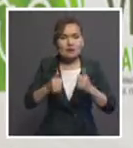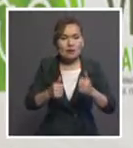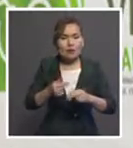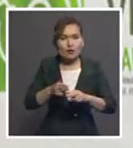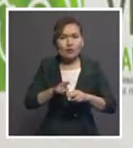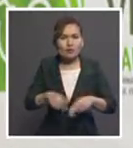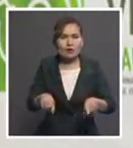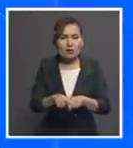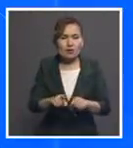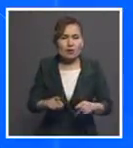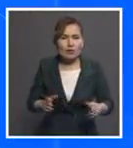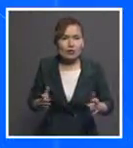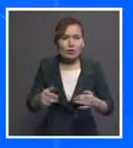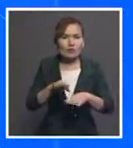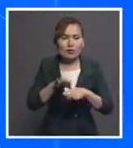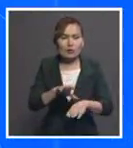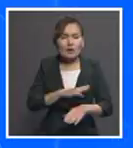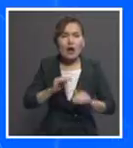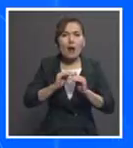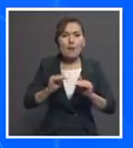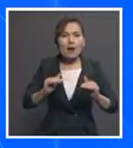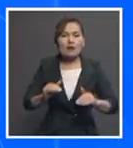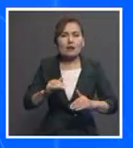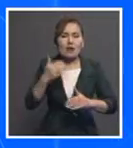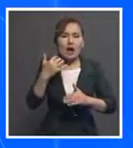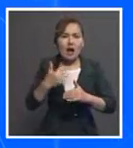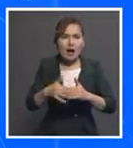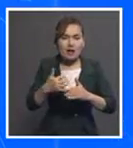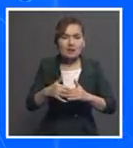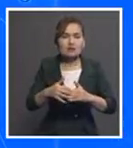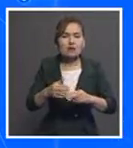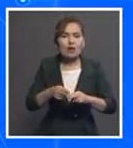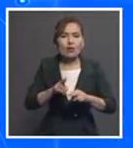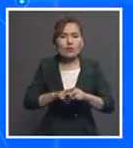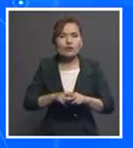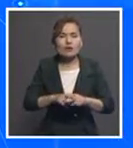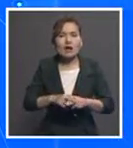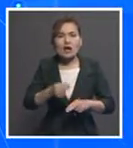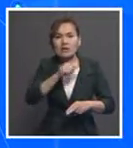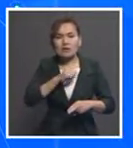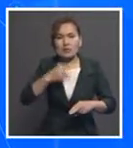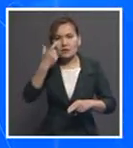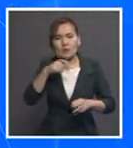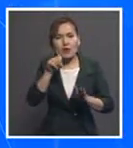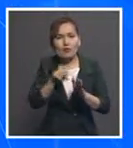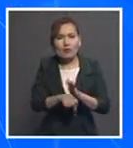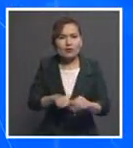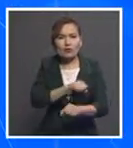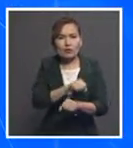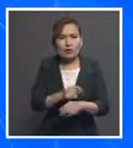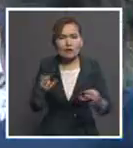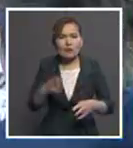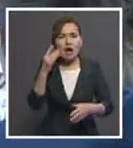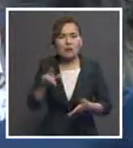шеңберінде деп ойлаймын. Балалар арасындағы суицидті болдырмау үшін бала тәрбиесіне көңіл бөлген жөн. Алматыда бас қосқан